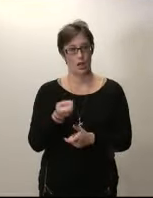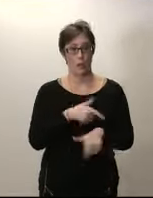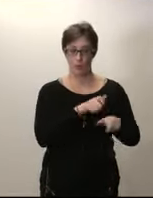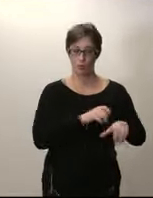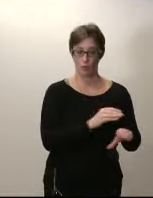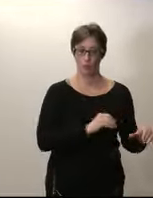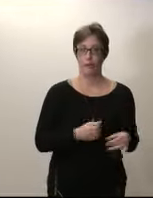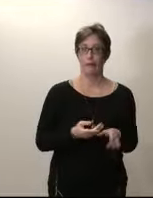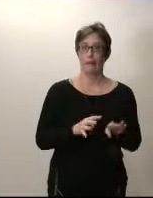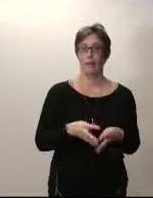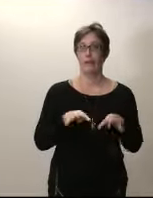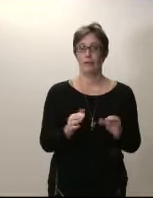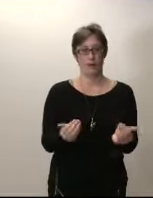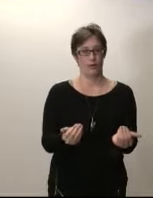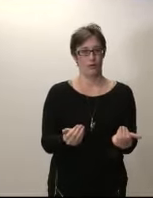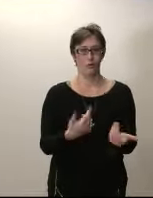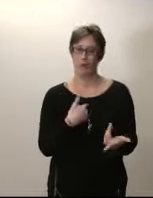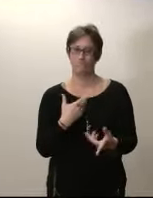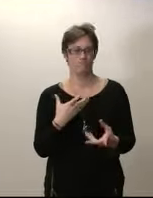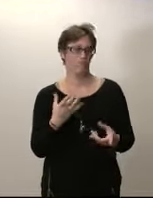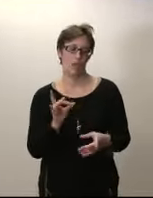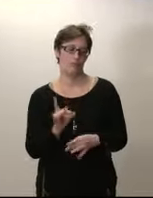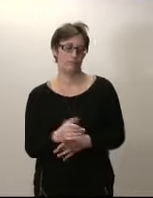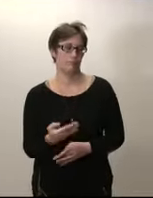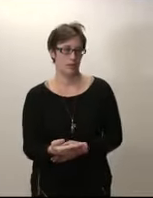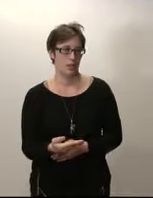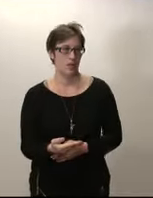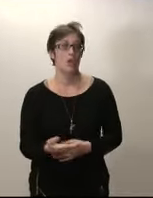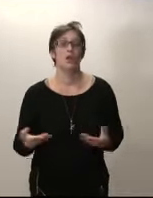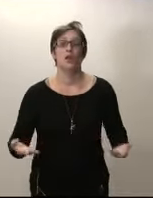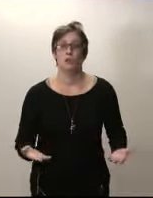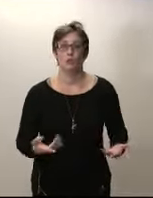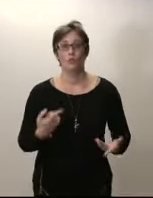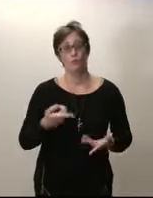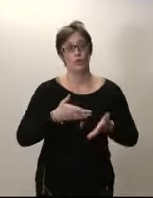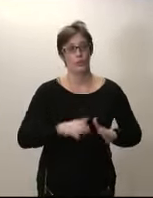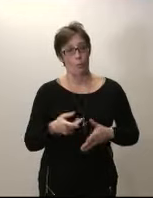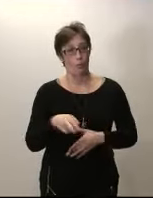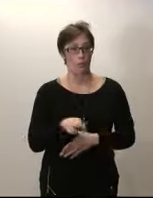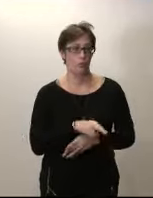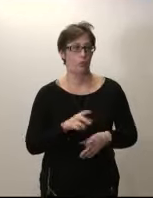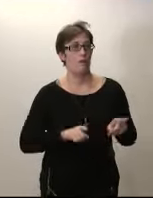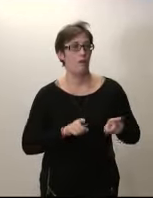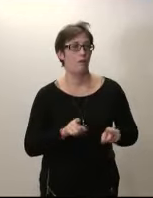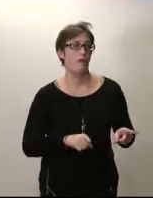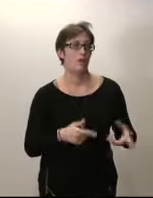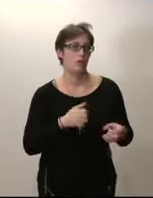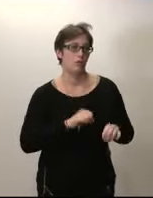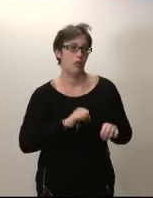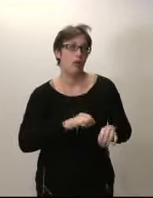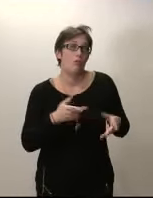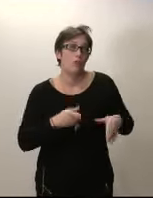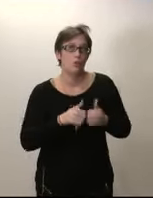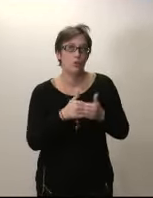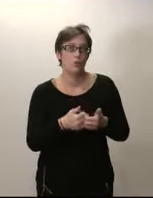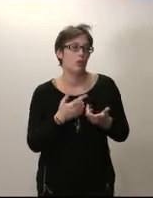cette manifestation. Vous choisissez de renouer avec elle. Mais écoutez, nous verrons bien. J'espère que la météo vous sera favorable. En tout état de cause, nous aurions préféré que vous consacriez